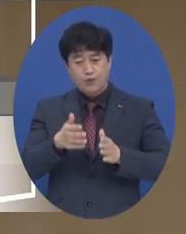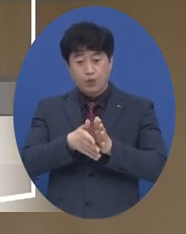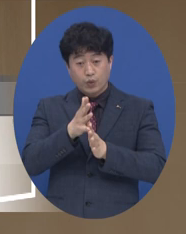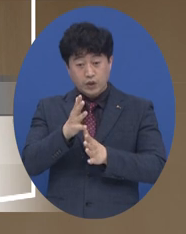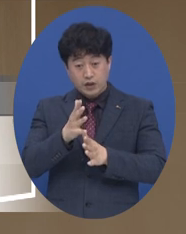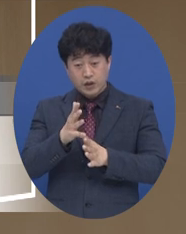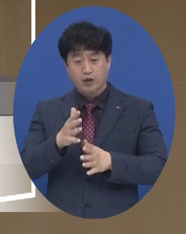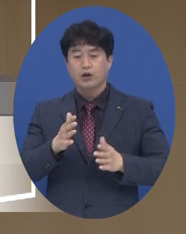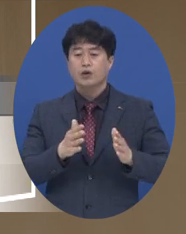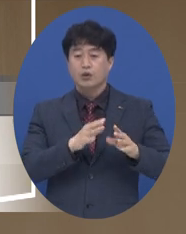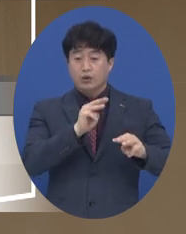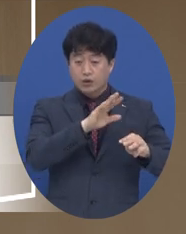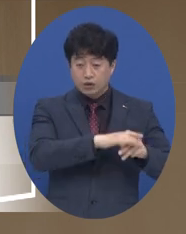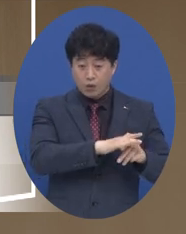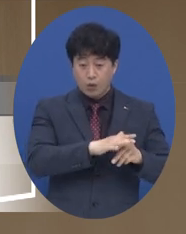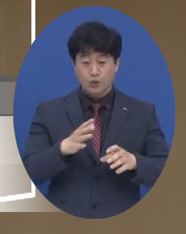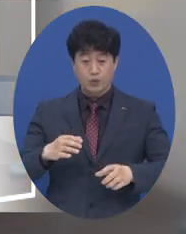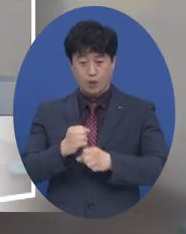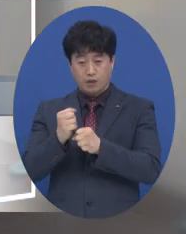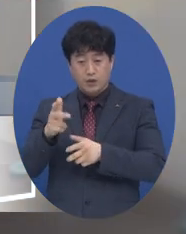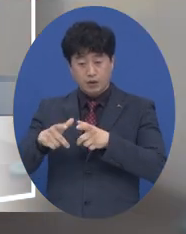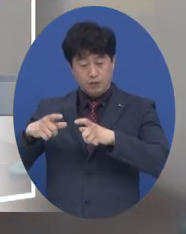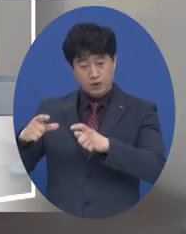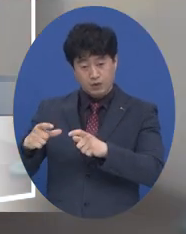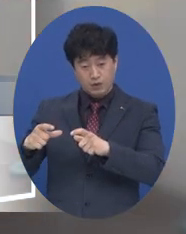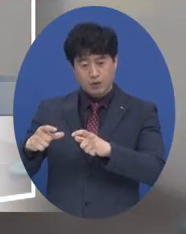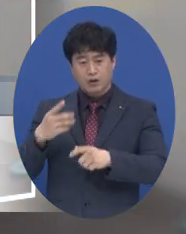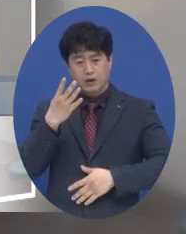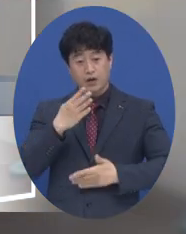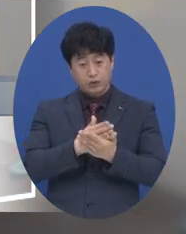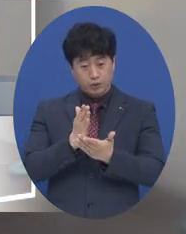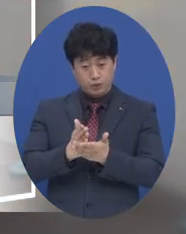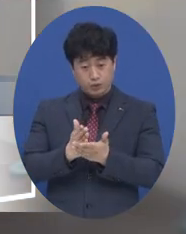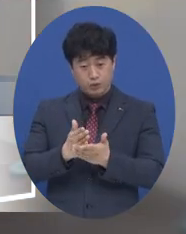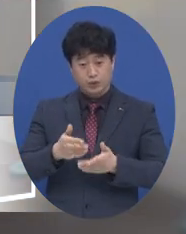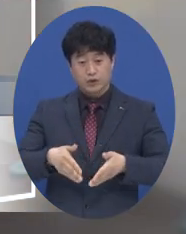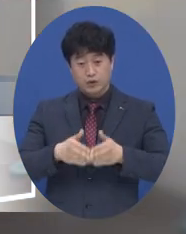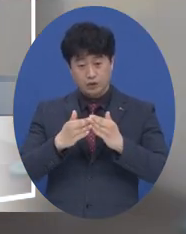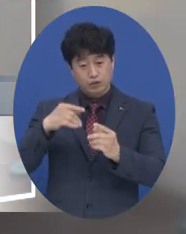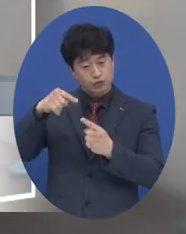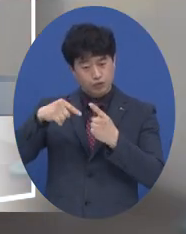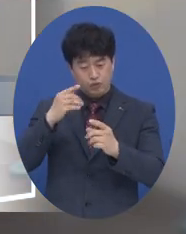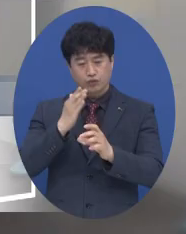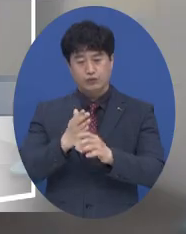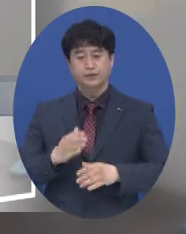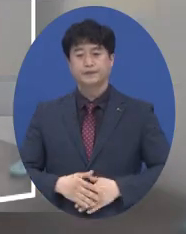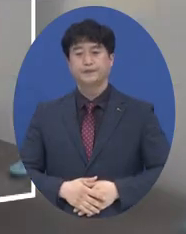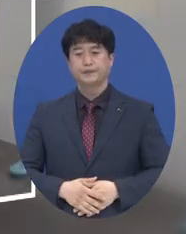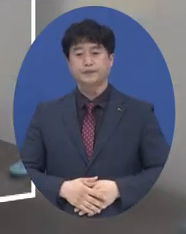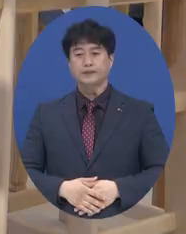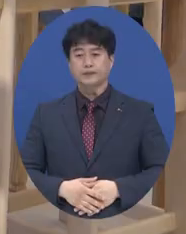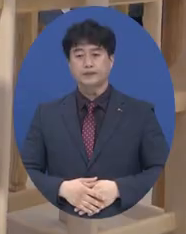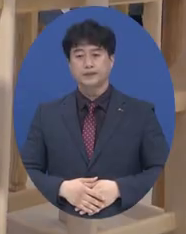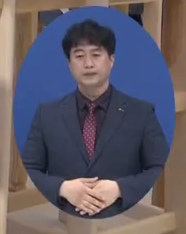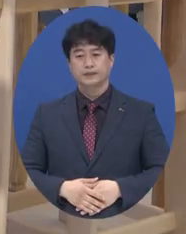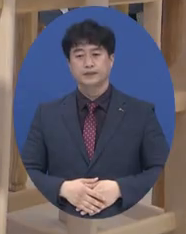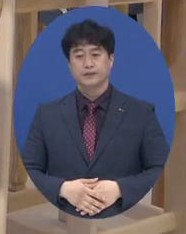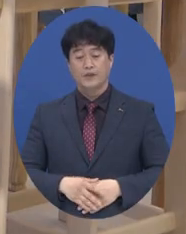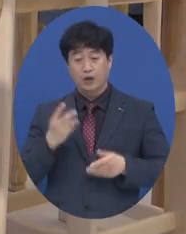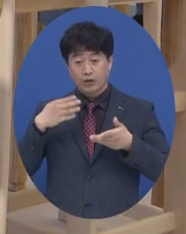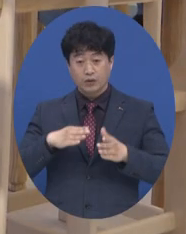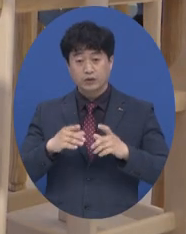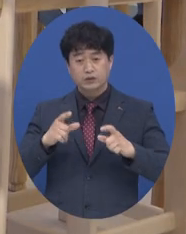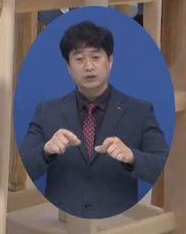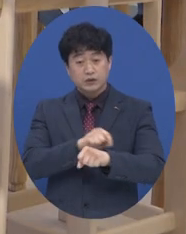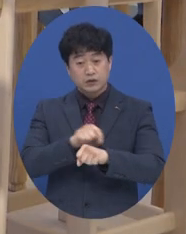대도시형, 농촌형, 복합형, 산업단지형 등네 가지 유형을 설치하고 있습니다.